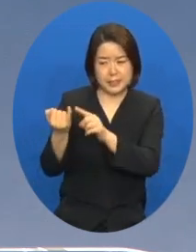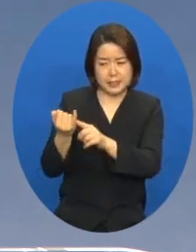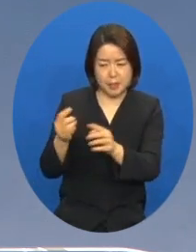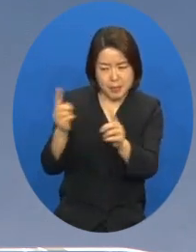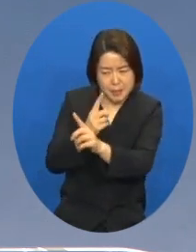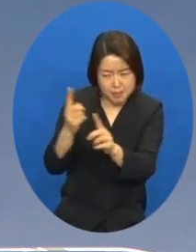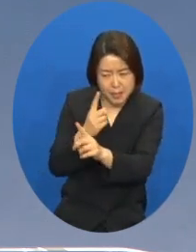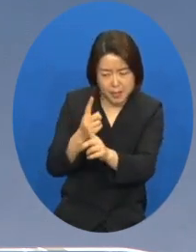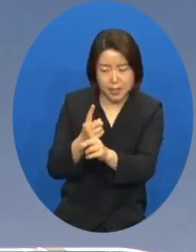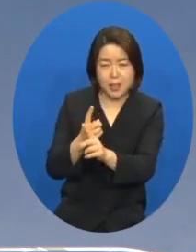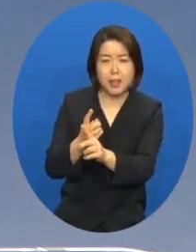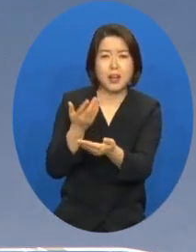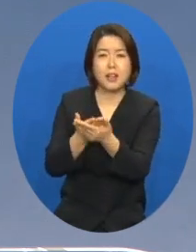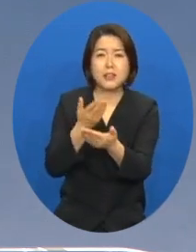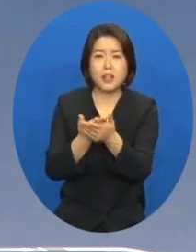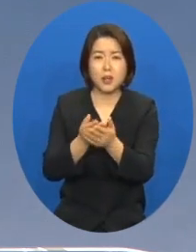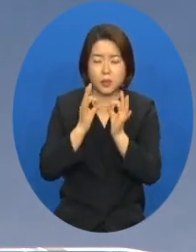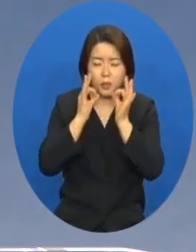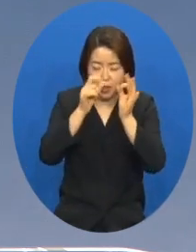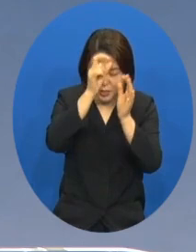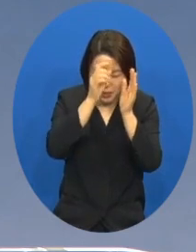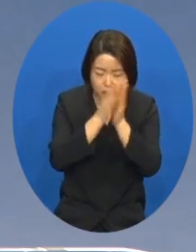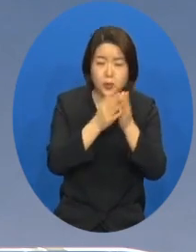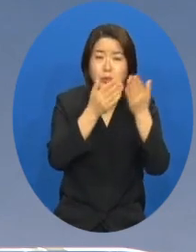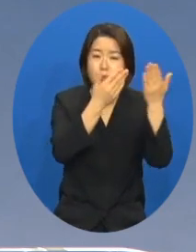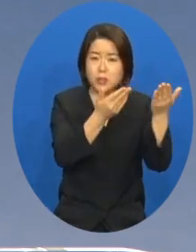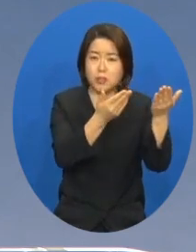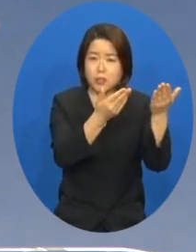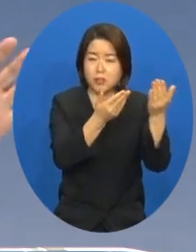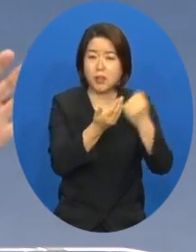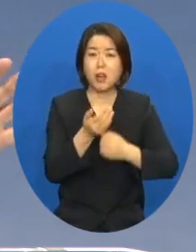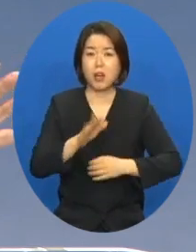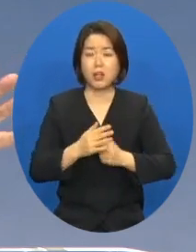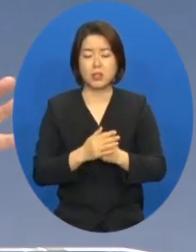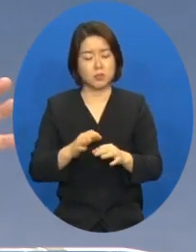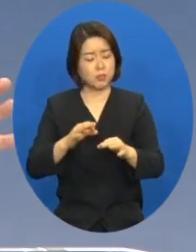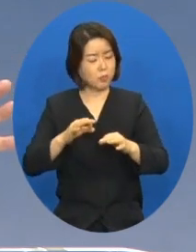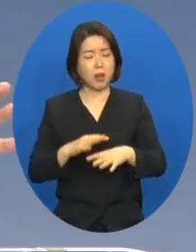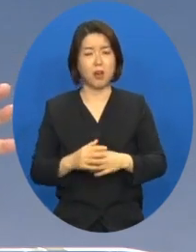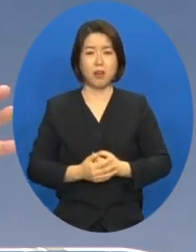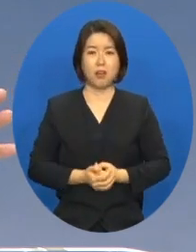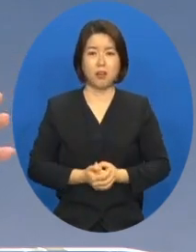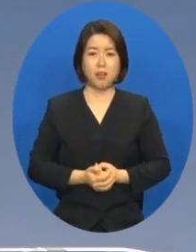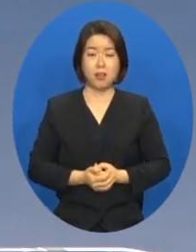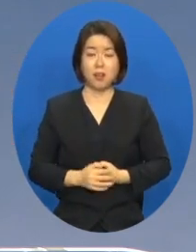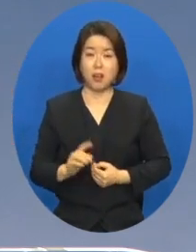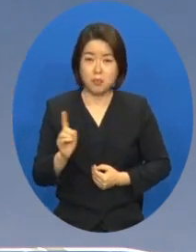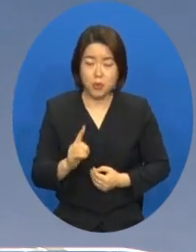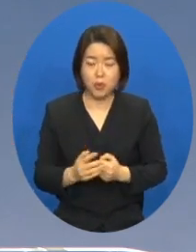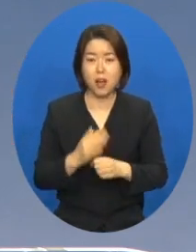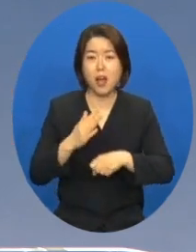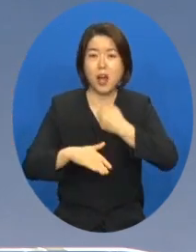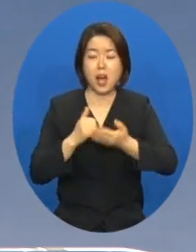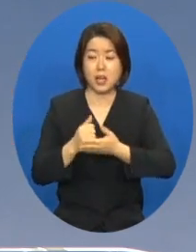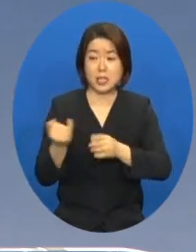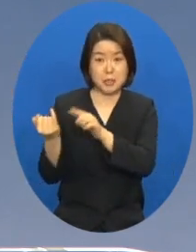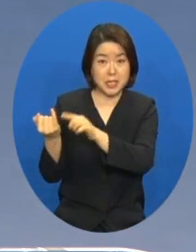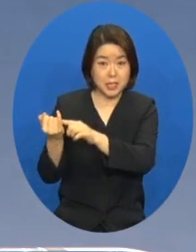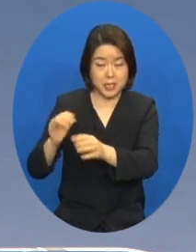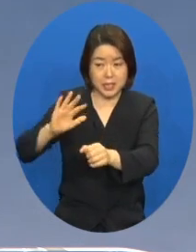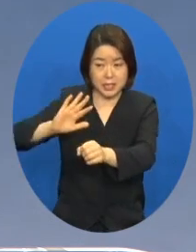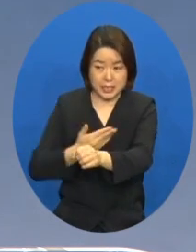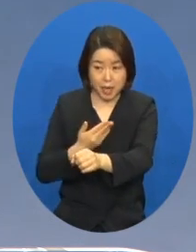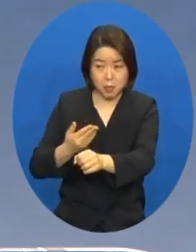고쳐달라고, 바로 잡아달라고 간절히 기도를 했는데 깜짝 놀라는 거예요. 하나님은 그 자매의